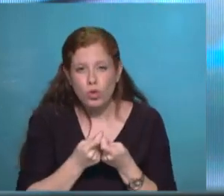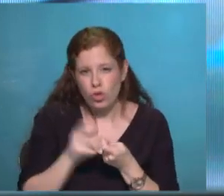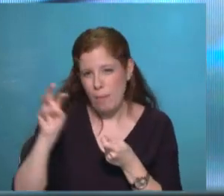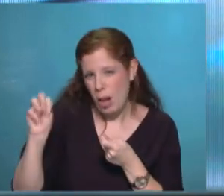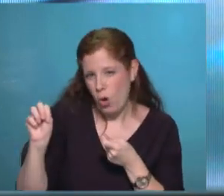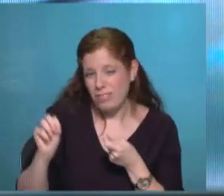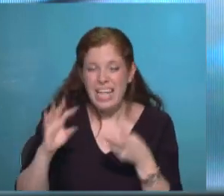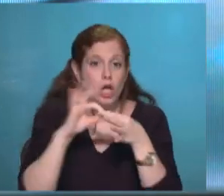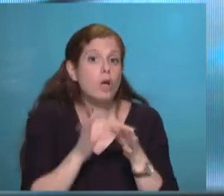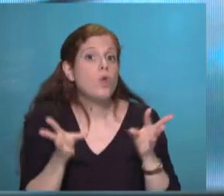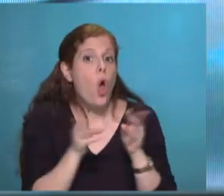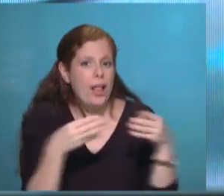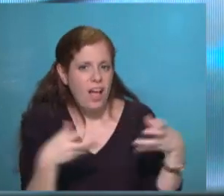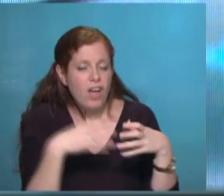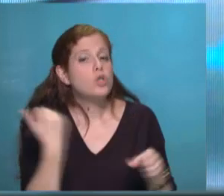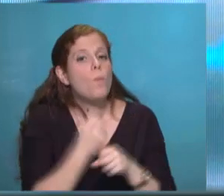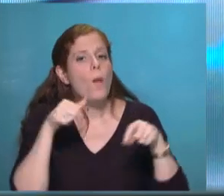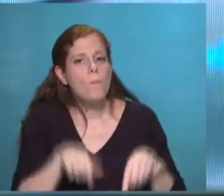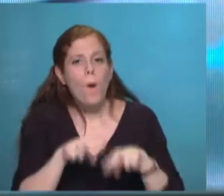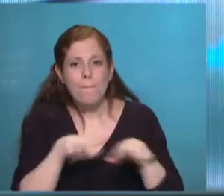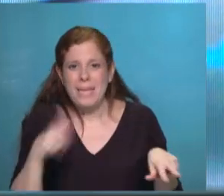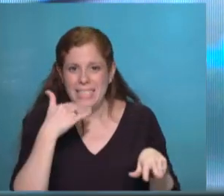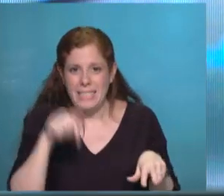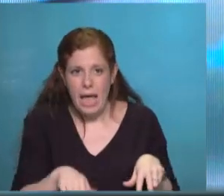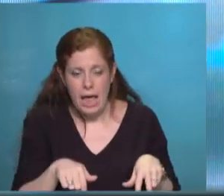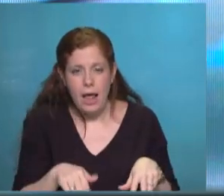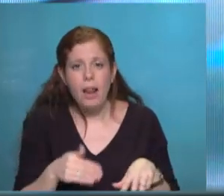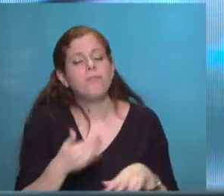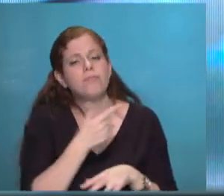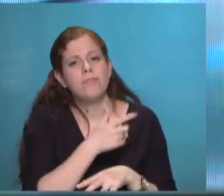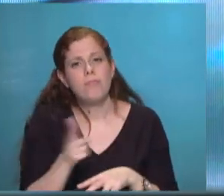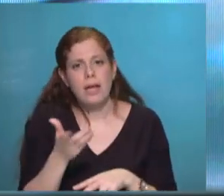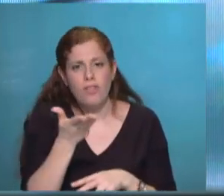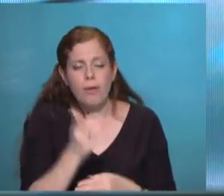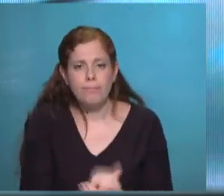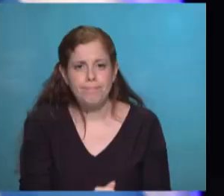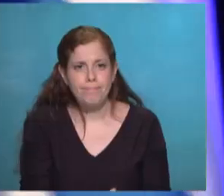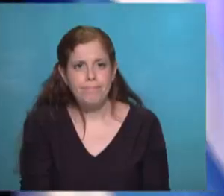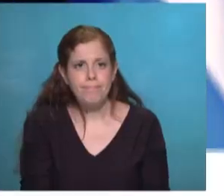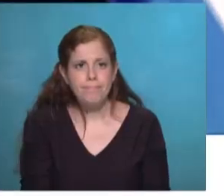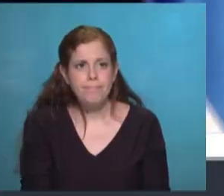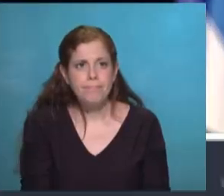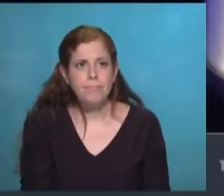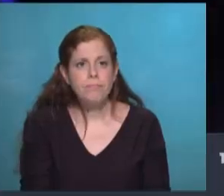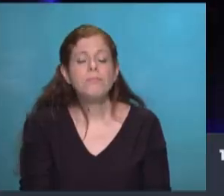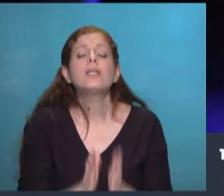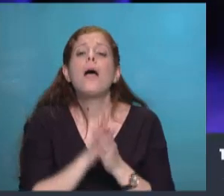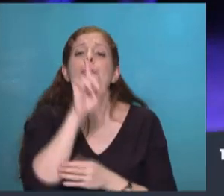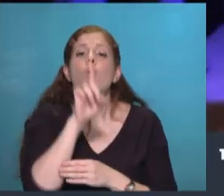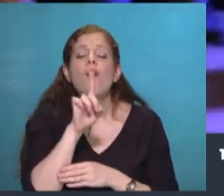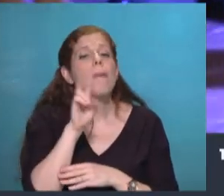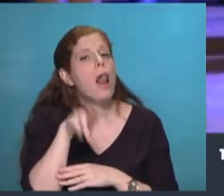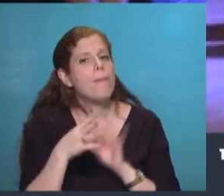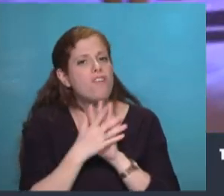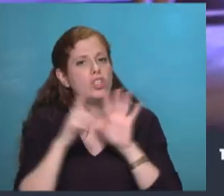נוספת שפועלת כאן בישראל. צח שפיצן כתב בתחום הכלכלי עם הפרטים. בנובמבר 2017